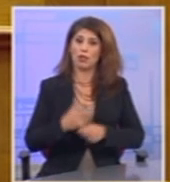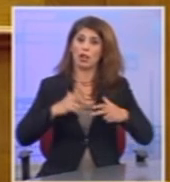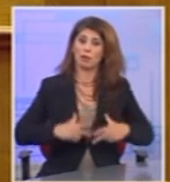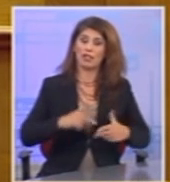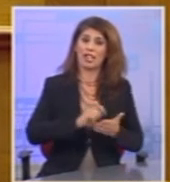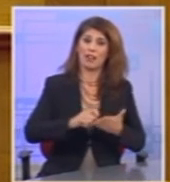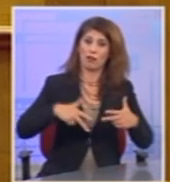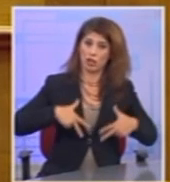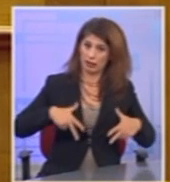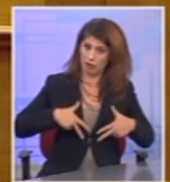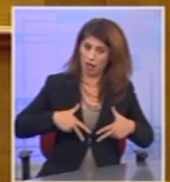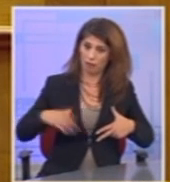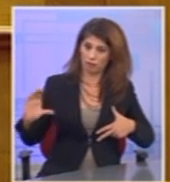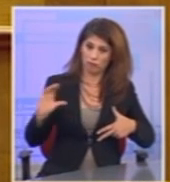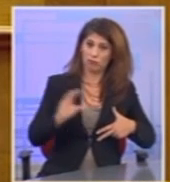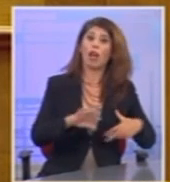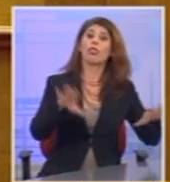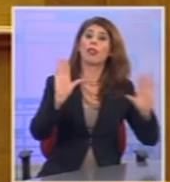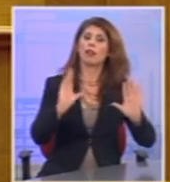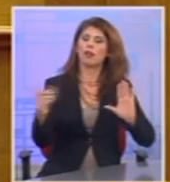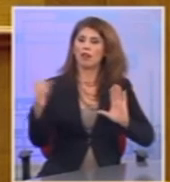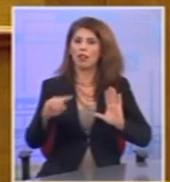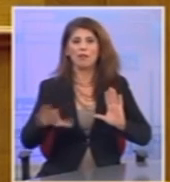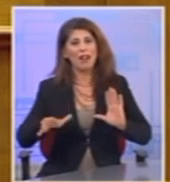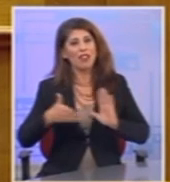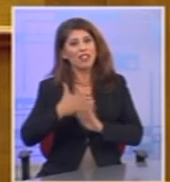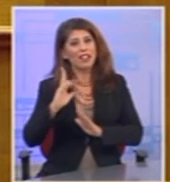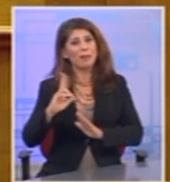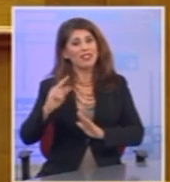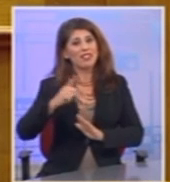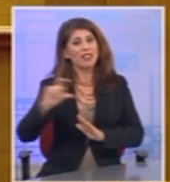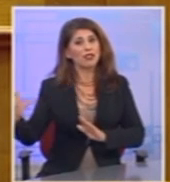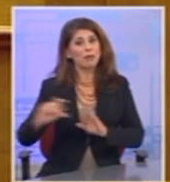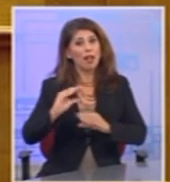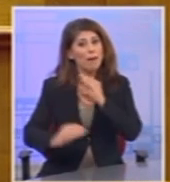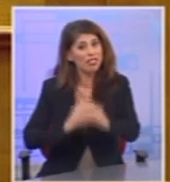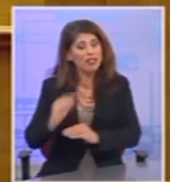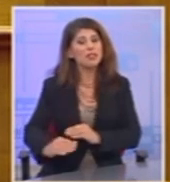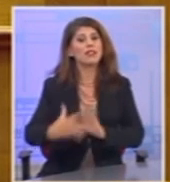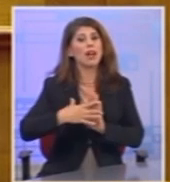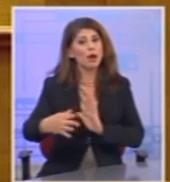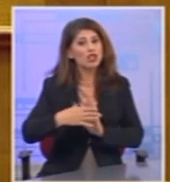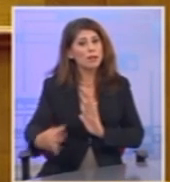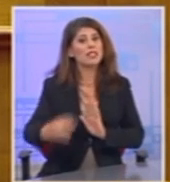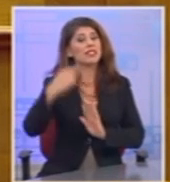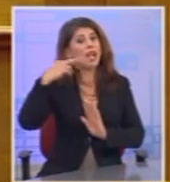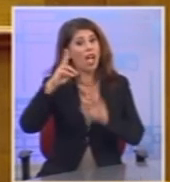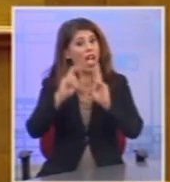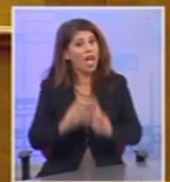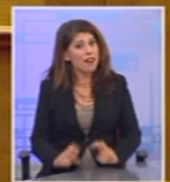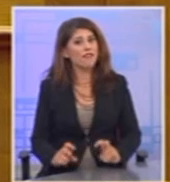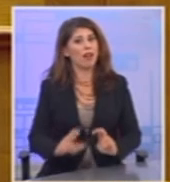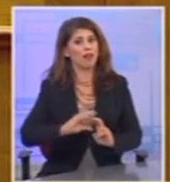τη γραφειοκρατία, θα είχαμε προφανώς 15 δις στις επενδύσεις, στις προσλήψεις, στην έρευνα.